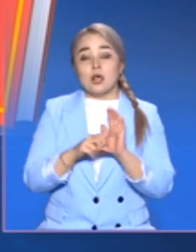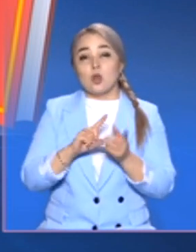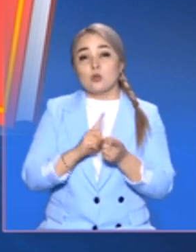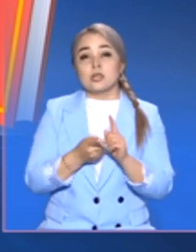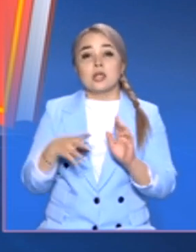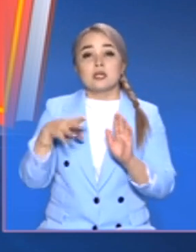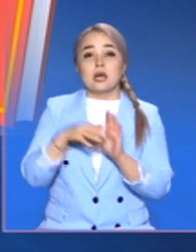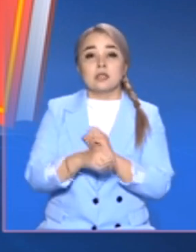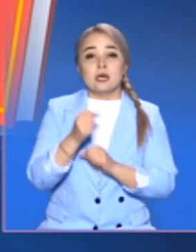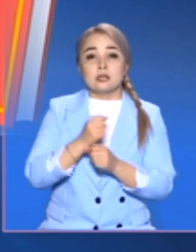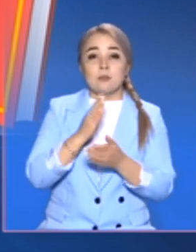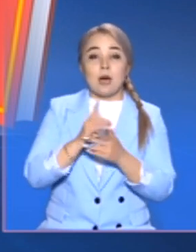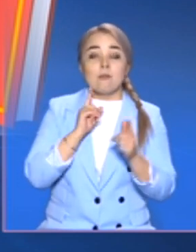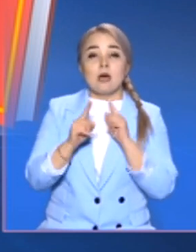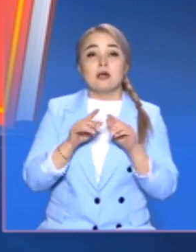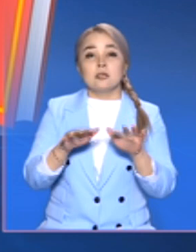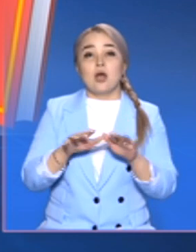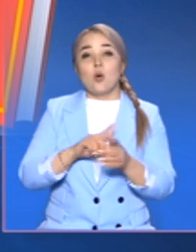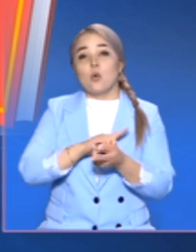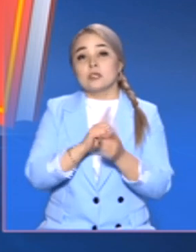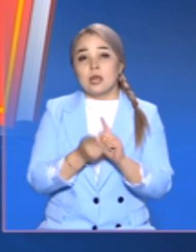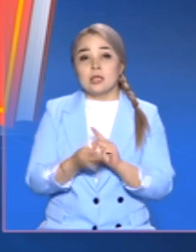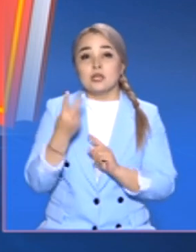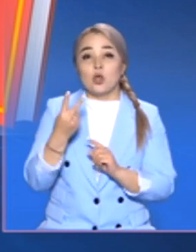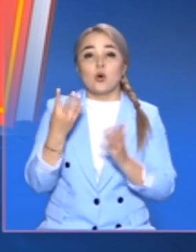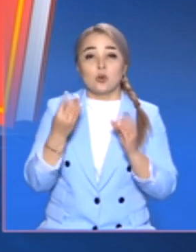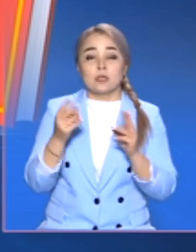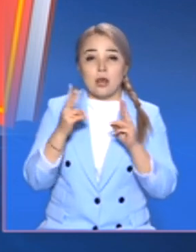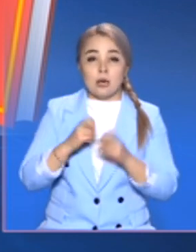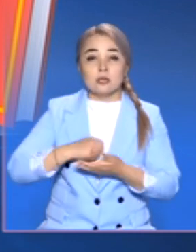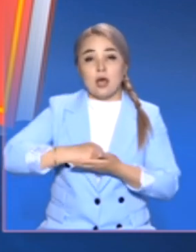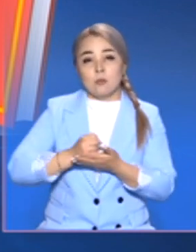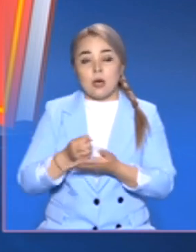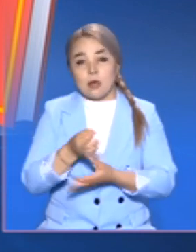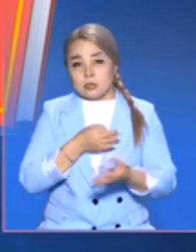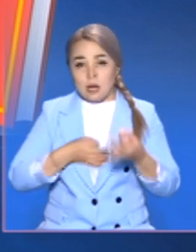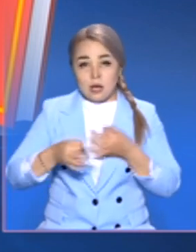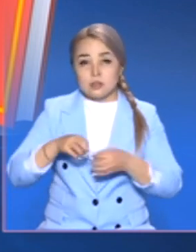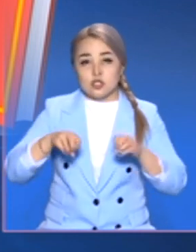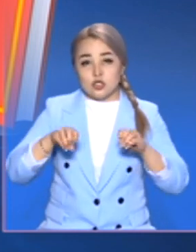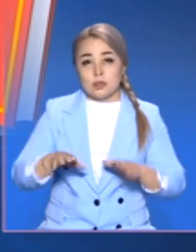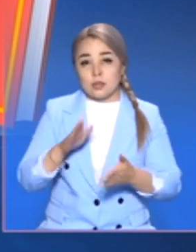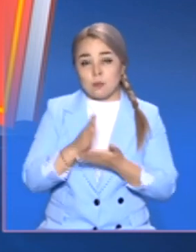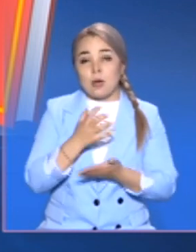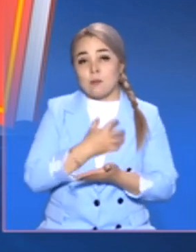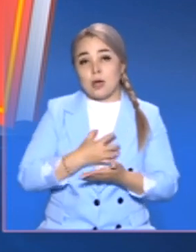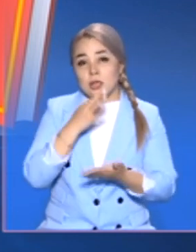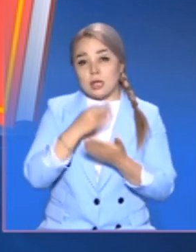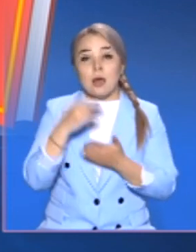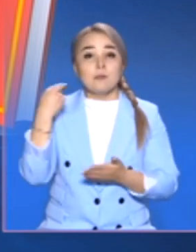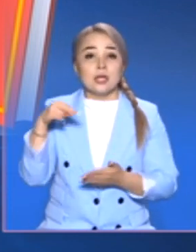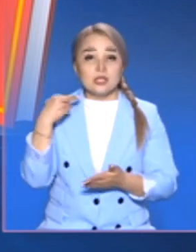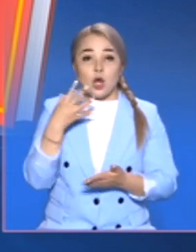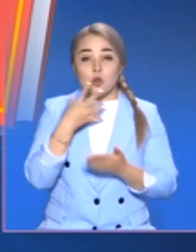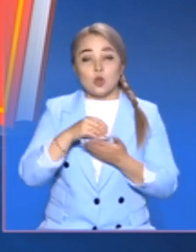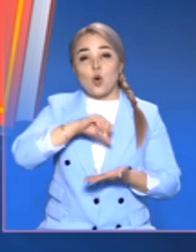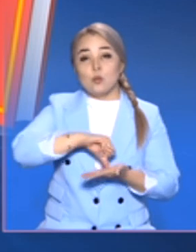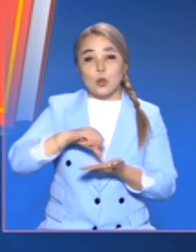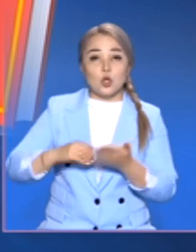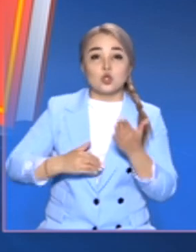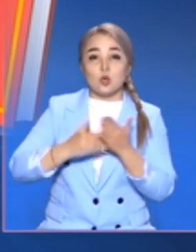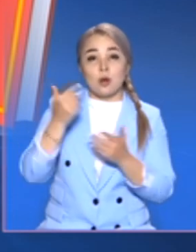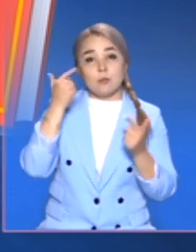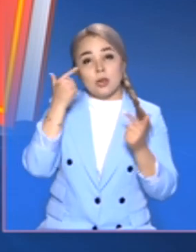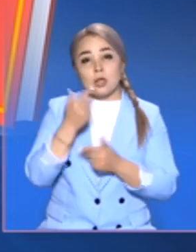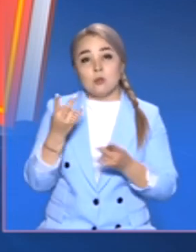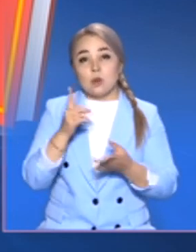өзгерту енгізілді. Парламент өзгерістерді екі күнде қарап мақұлдаған екен. Олардың ең негізгісі президенттікке үміткер жоғары